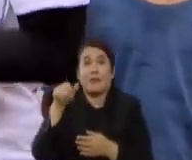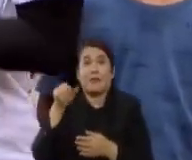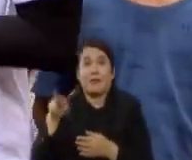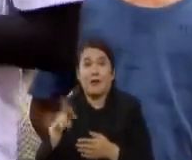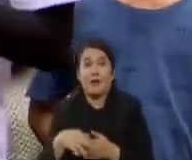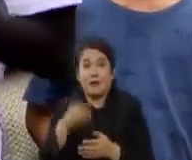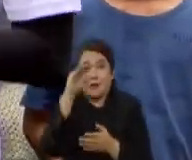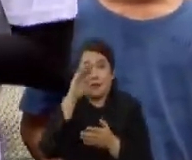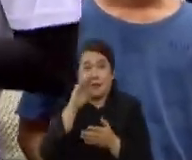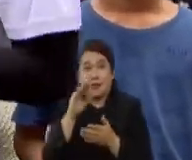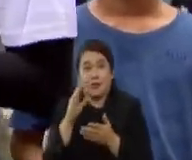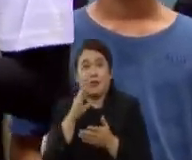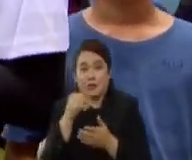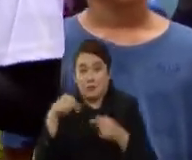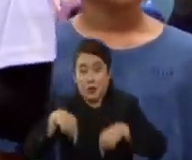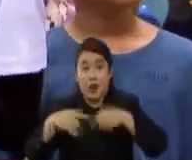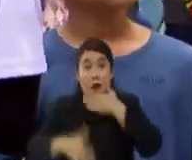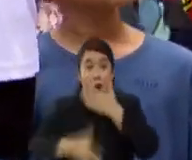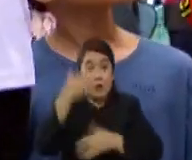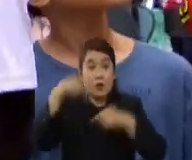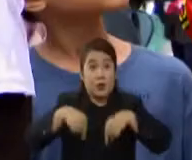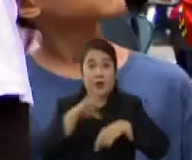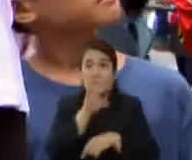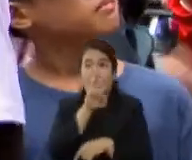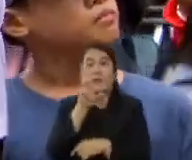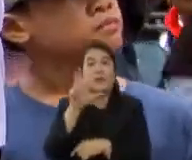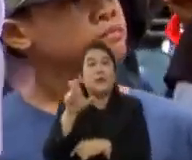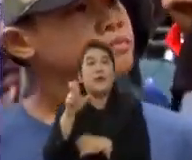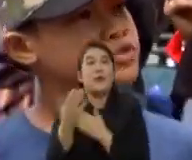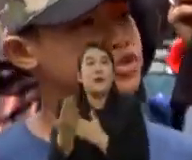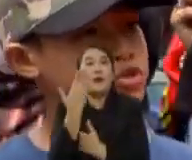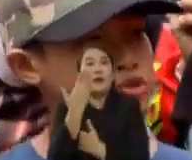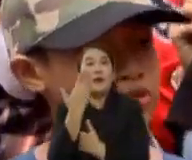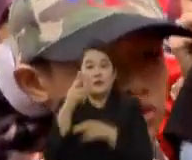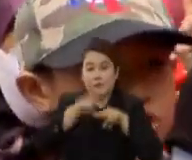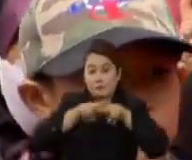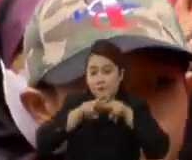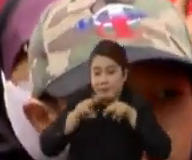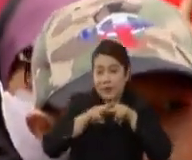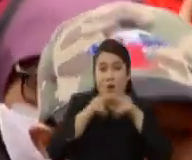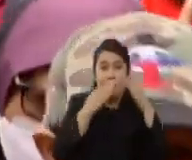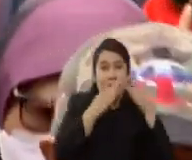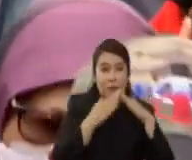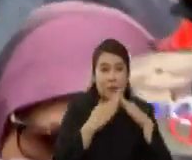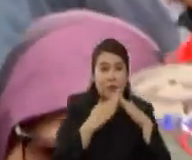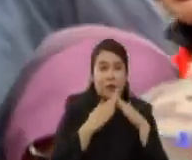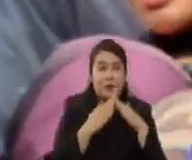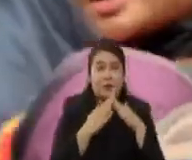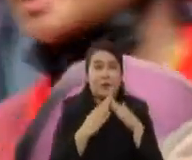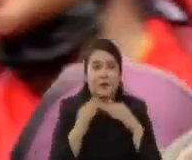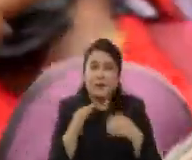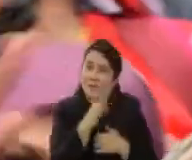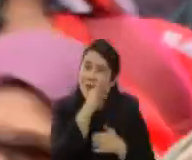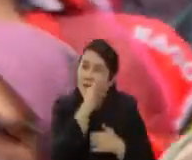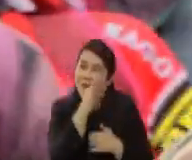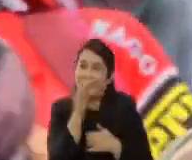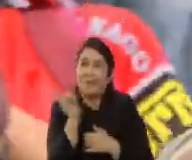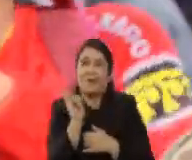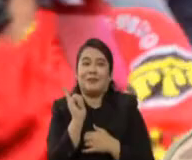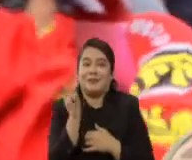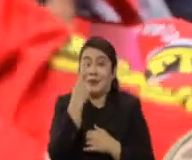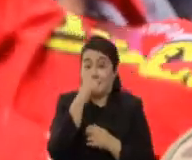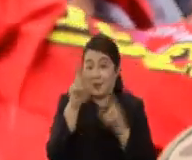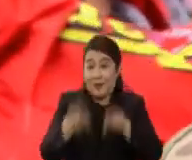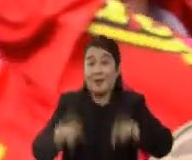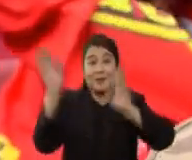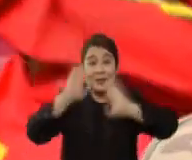pasangan saya. Kami telah berada di sini seawal pada pukul 6.30 pagi. Kami menaiki tren daripada rumah dengan mempunyai semangat yang sama dengan rakyat Malaysia, iaitu untuk